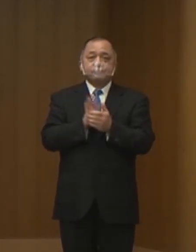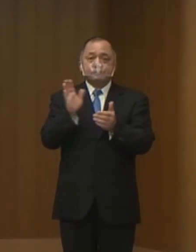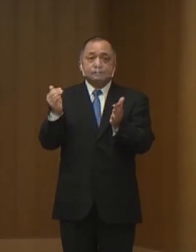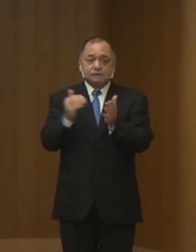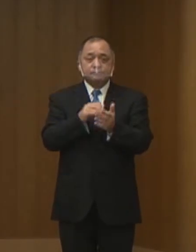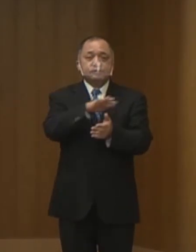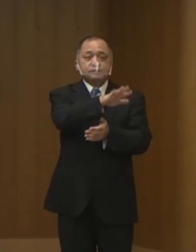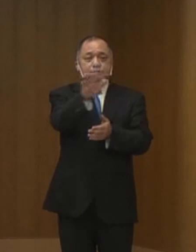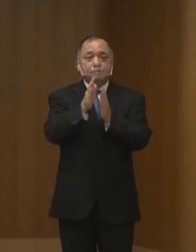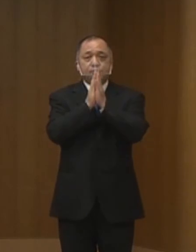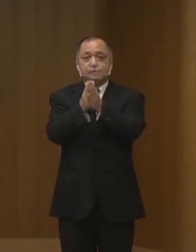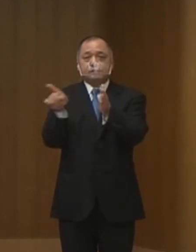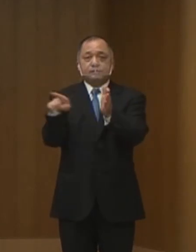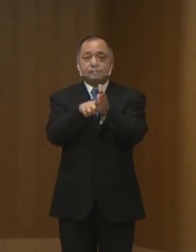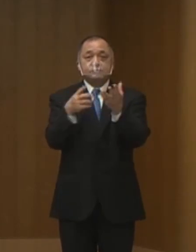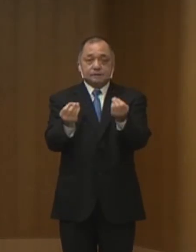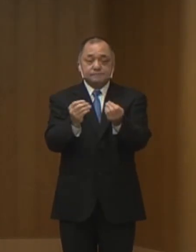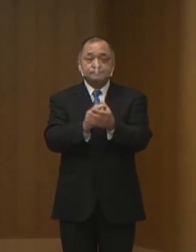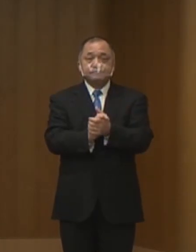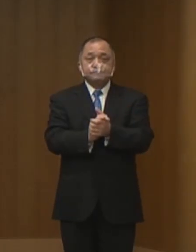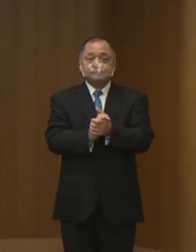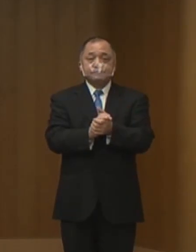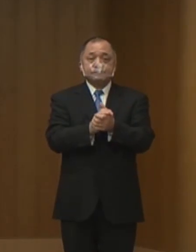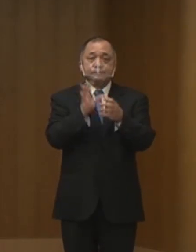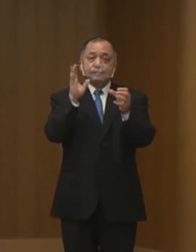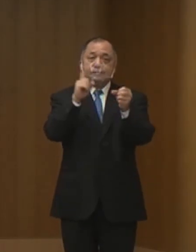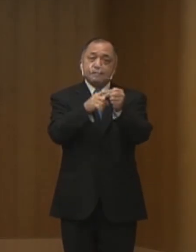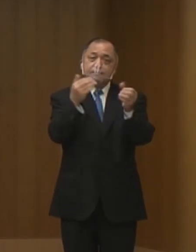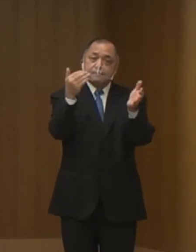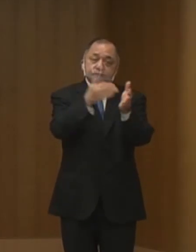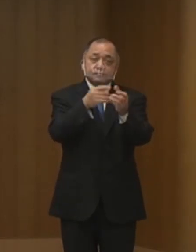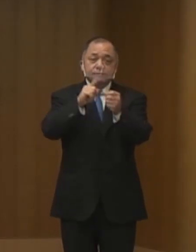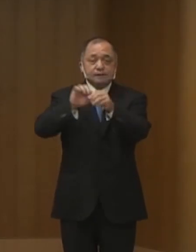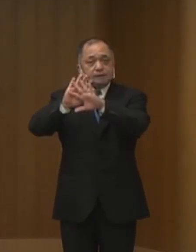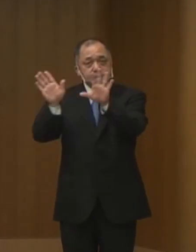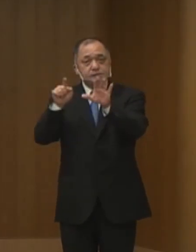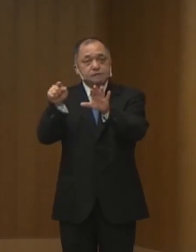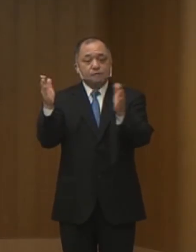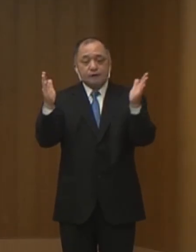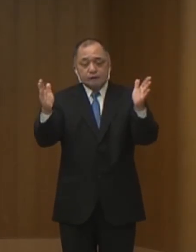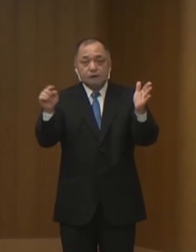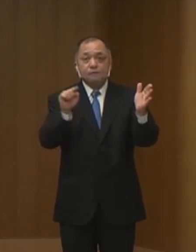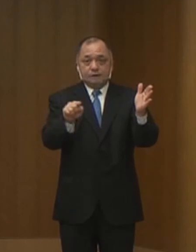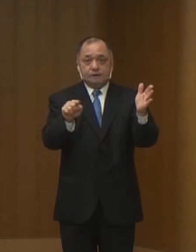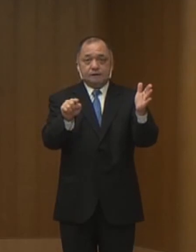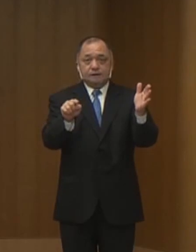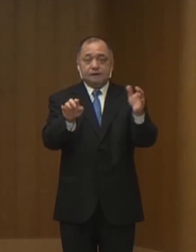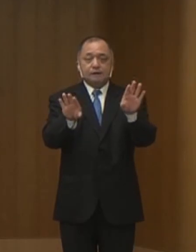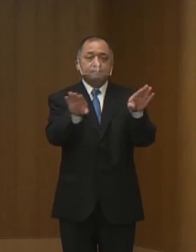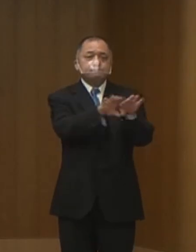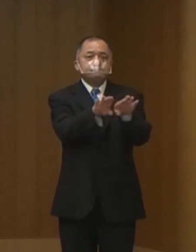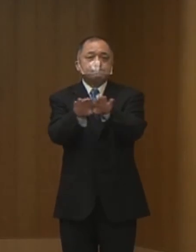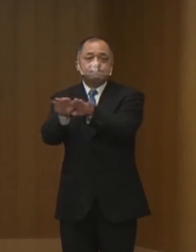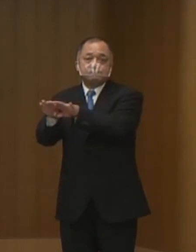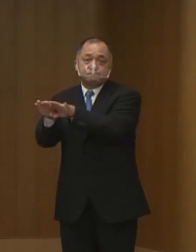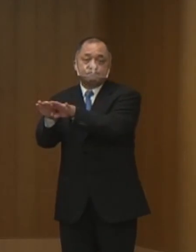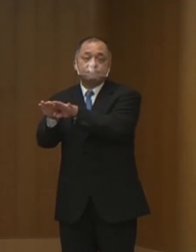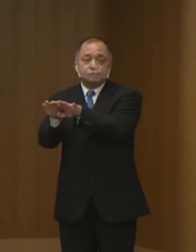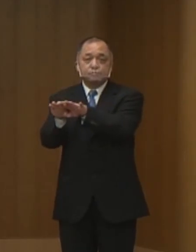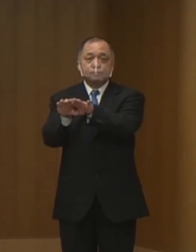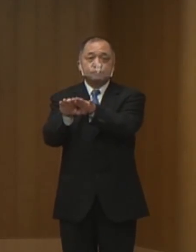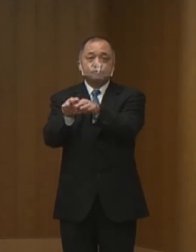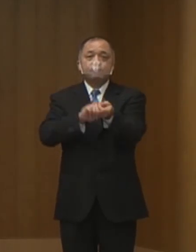皆さんにお願いをしてきましたけれども、年末年始についてはですね、その休止になるという医療機関も多い